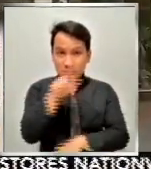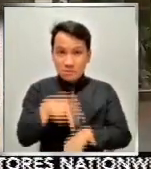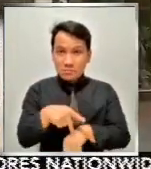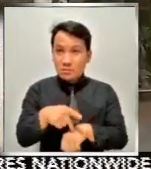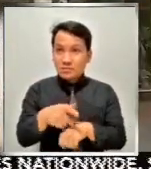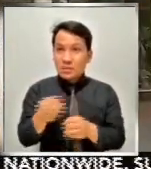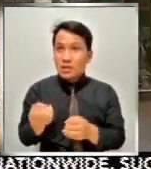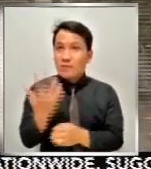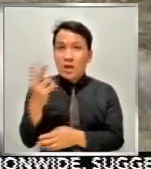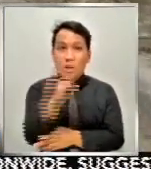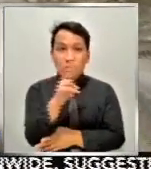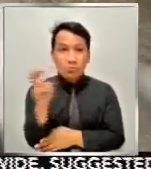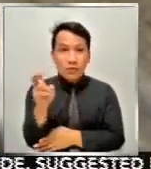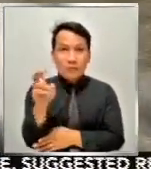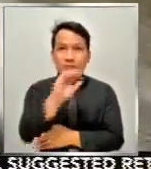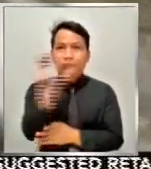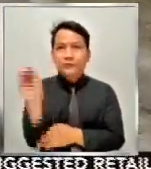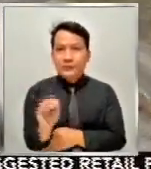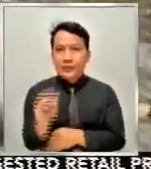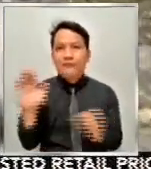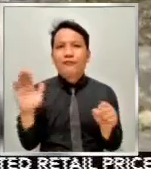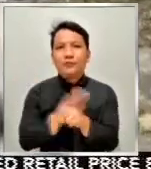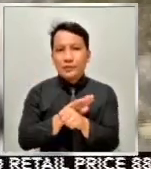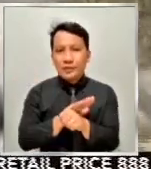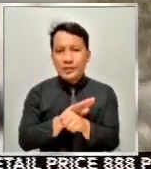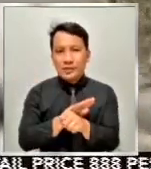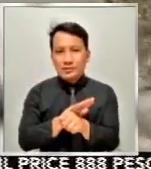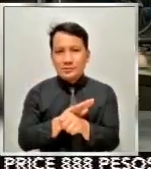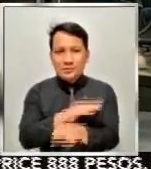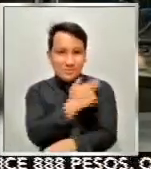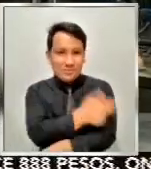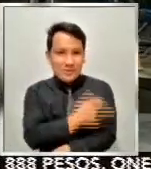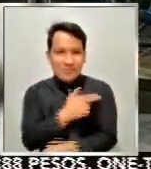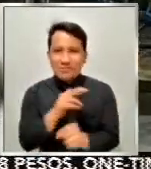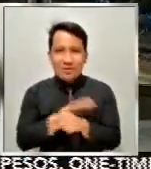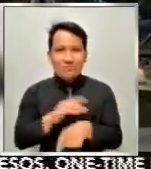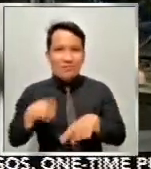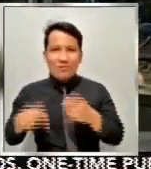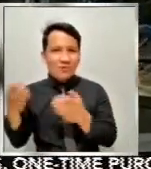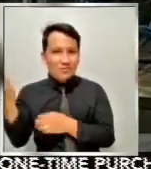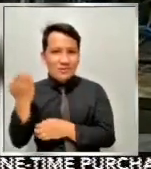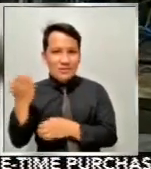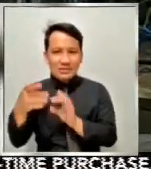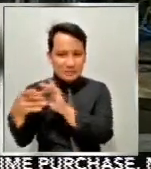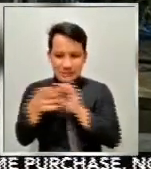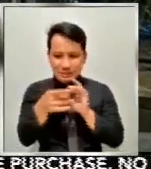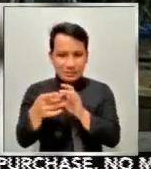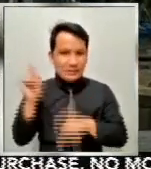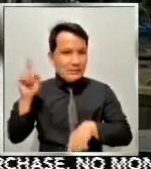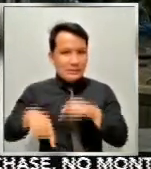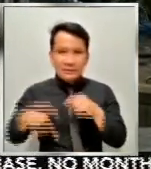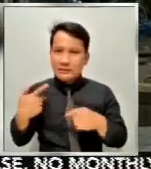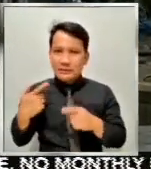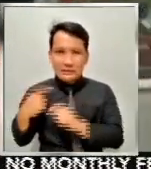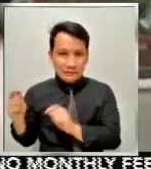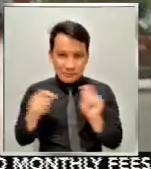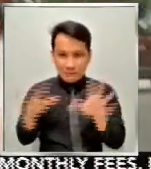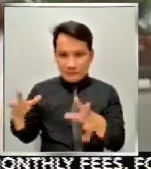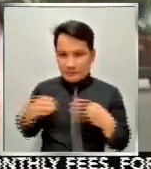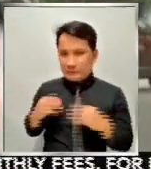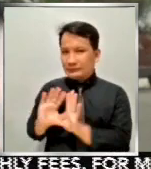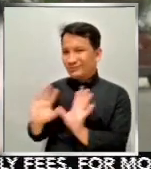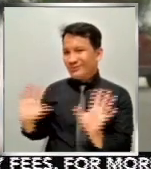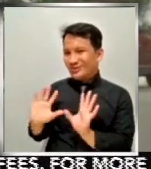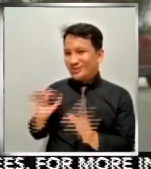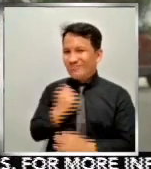200% full capacity. Hindi na muna sila tumatanggap ng walk-in at uncoordinated transfer ng COVID-19 patients, pati ang